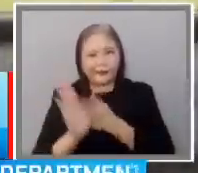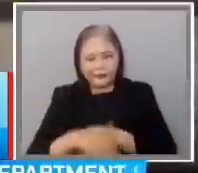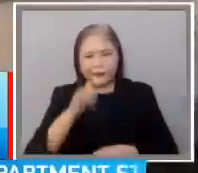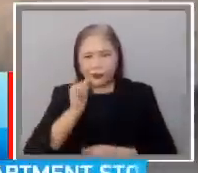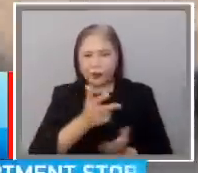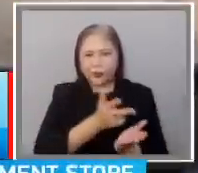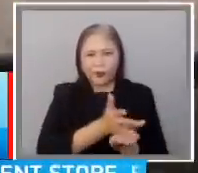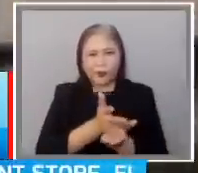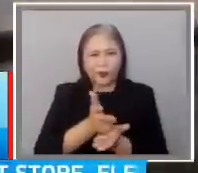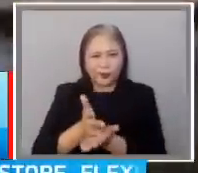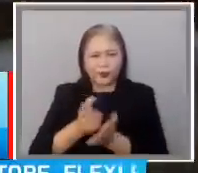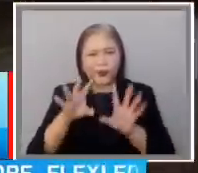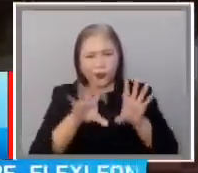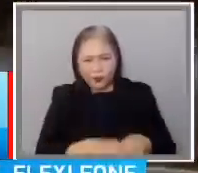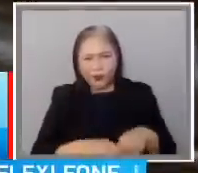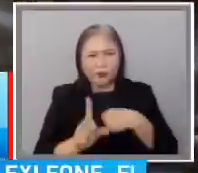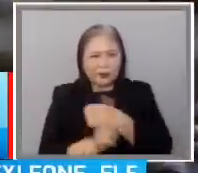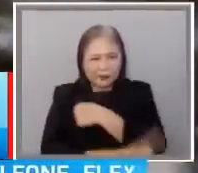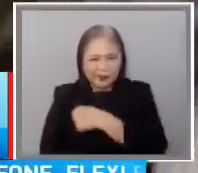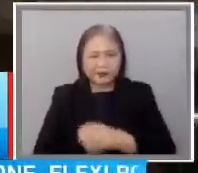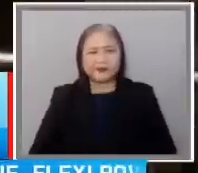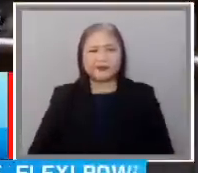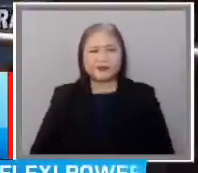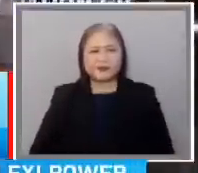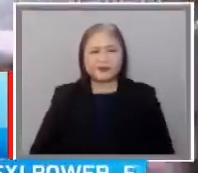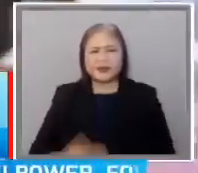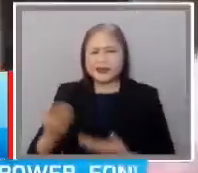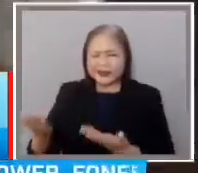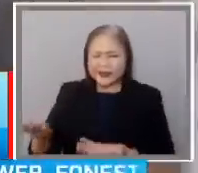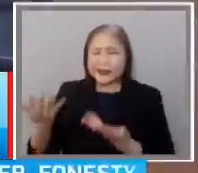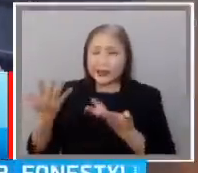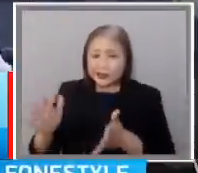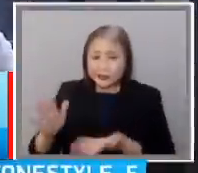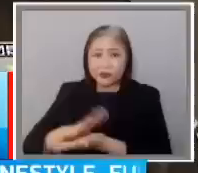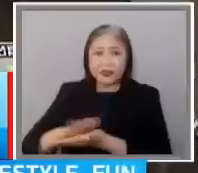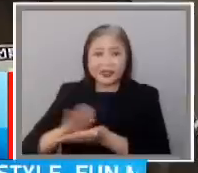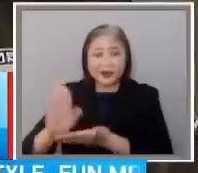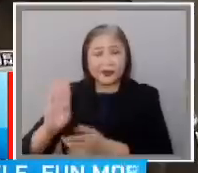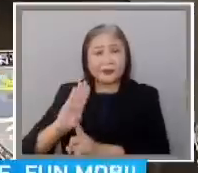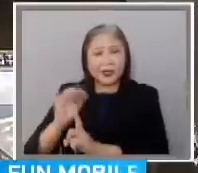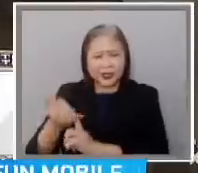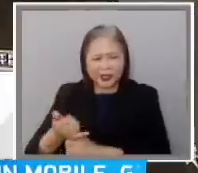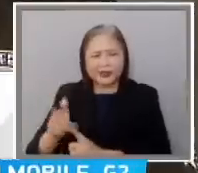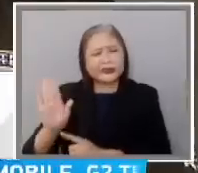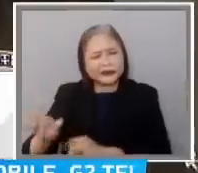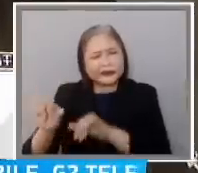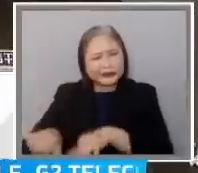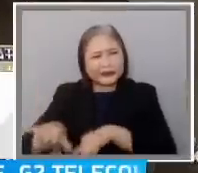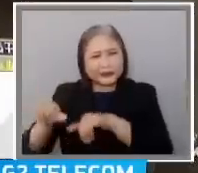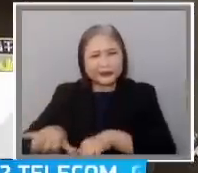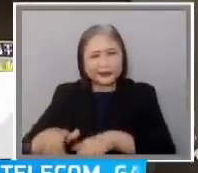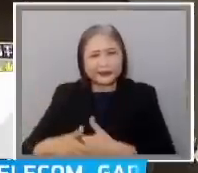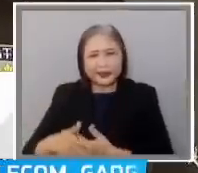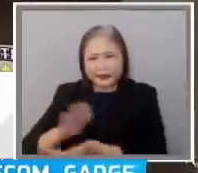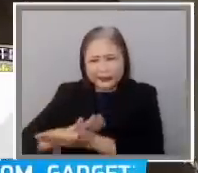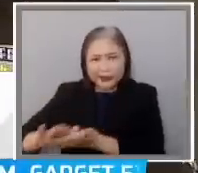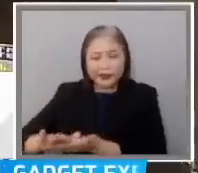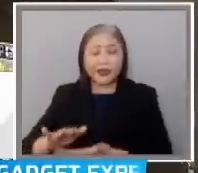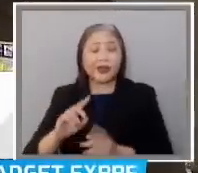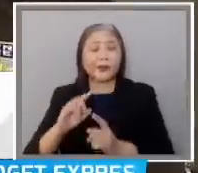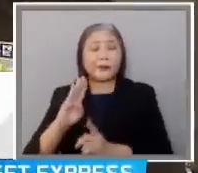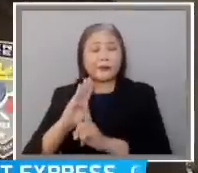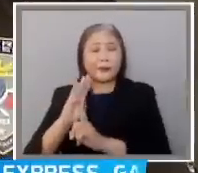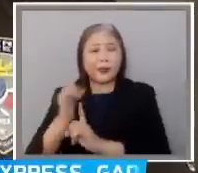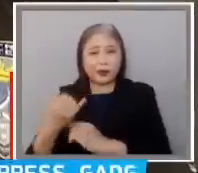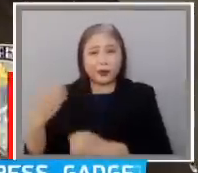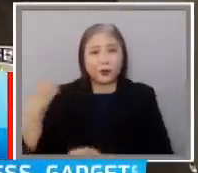o tinikitan nila. Sana naman kung nalinis na po namin yung barangay nyo, para tinihin nyo na lang, hindi lang po mga barangay officials ang kailangan